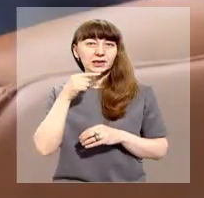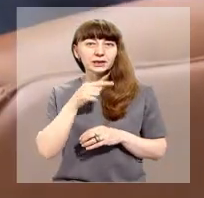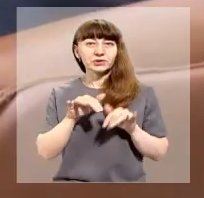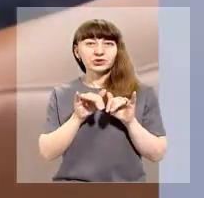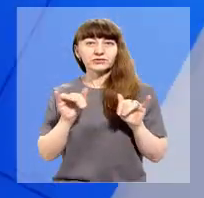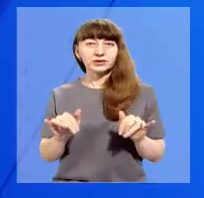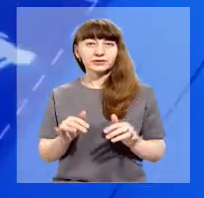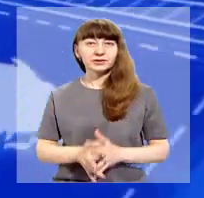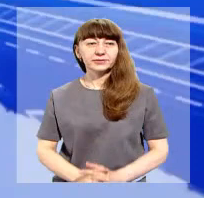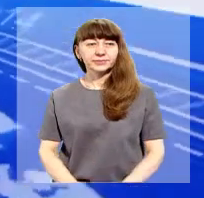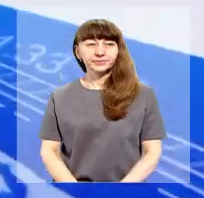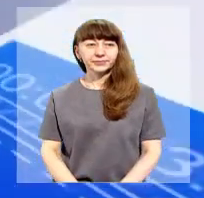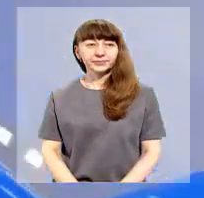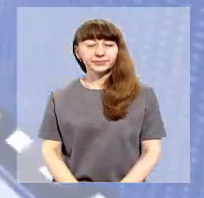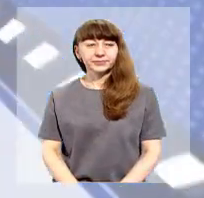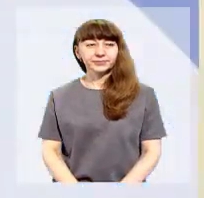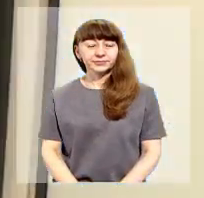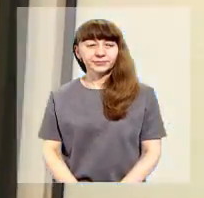развития.